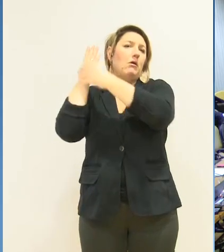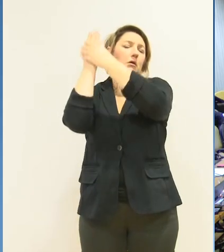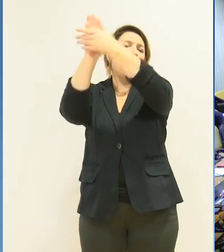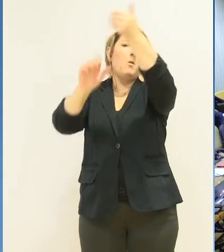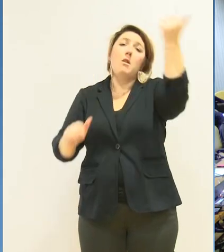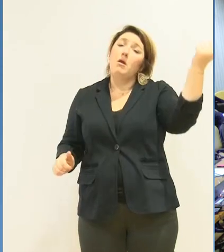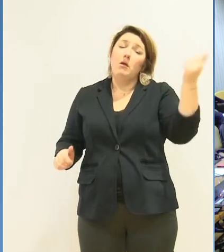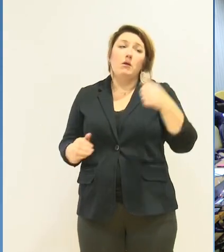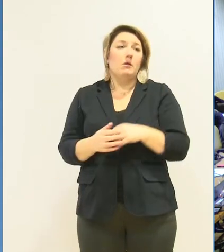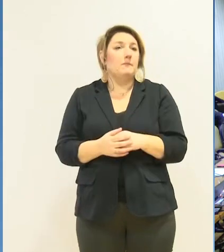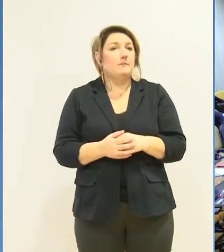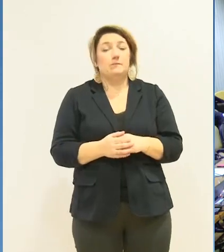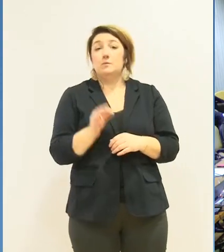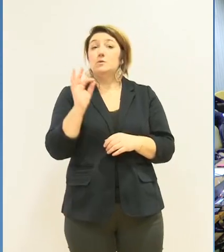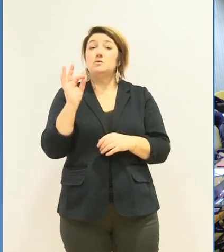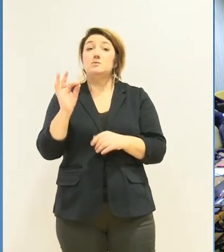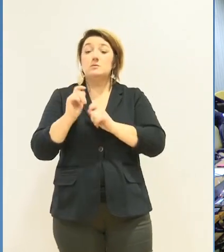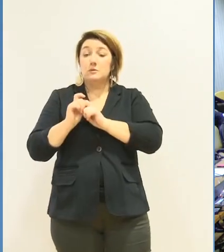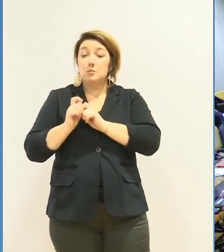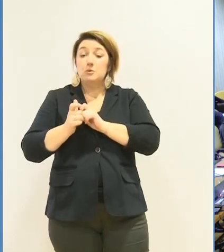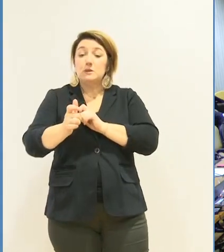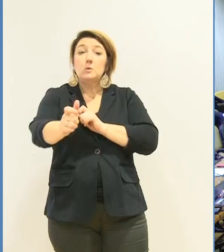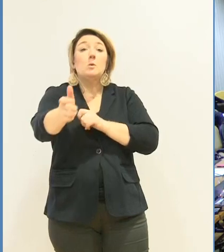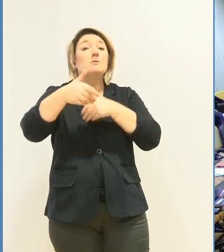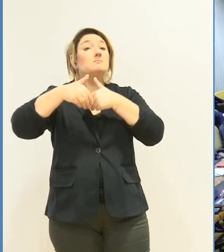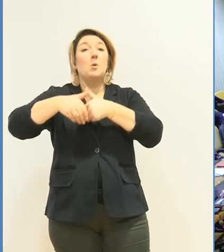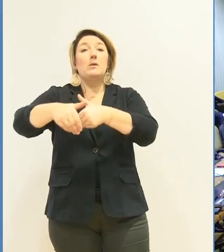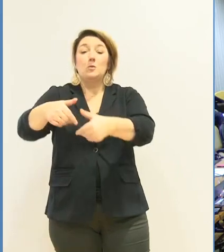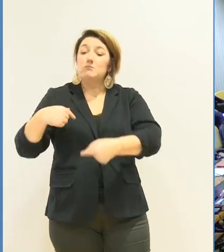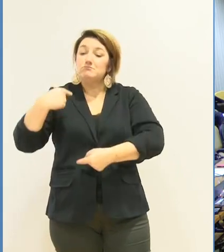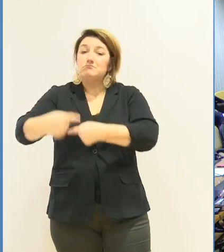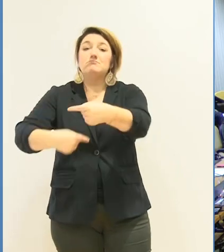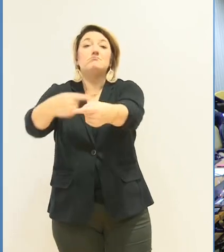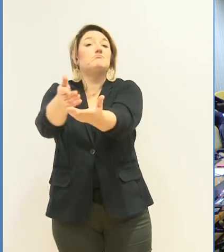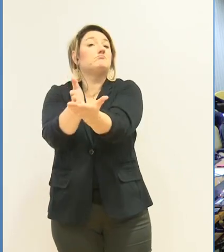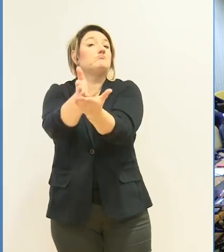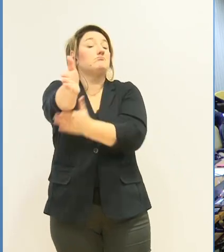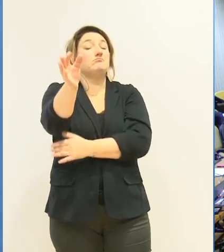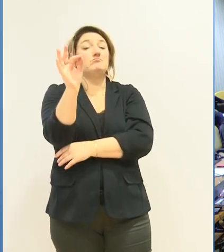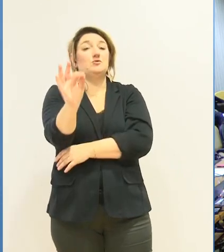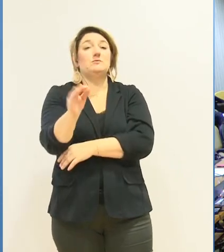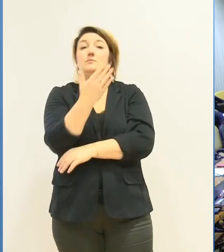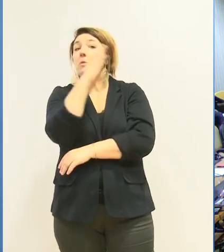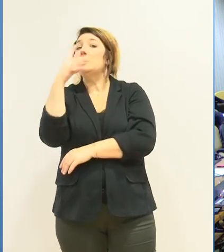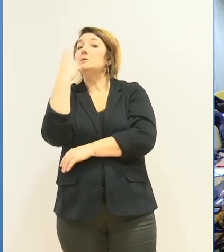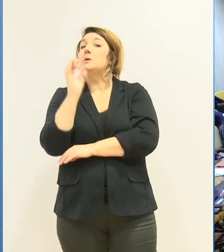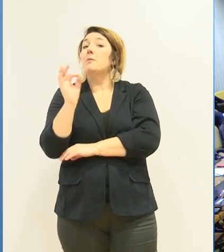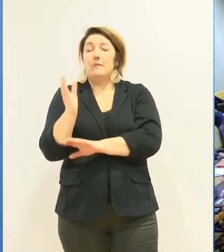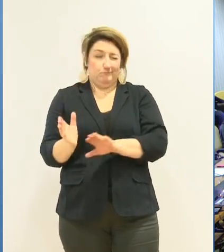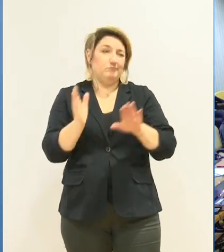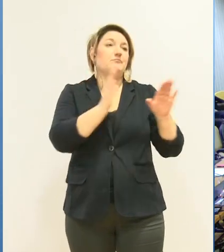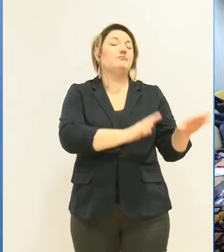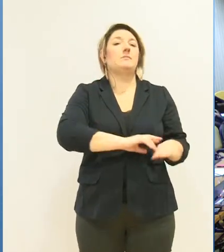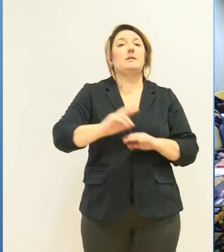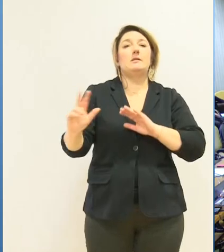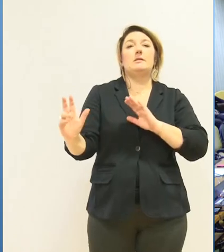de fait effectivement les procédures suivent leur cours pas d'autres questions nous passons donc à